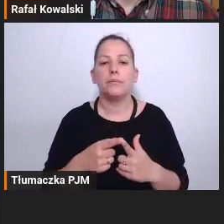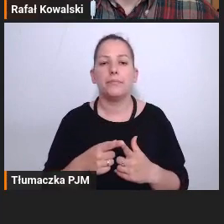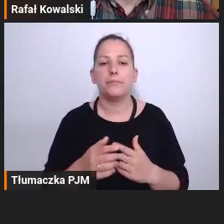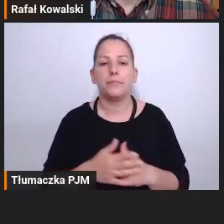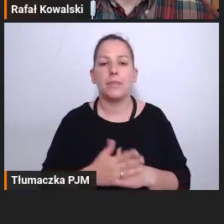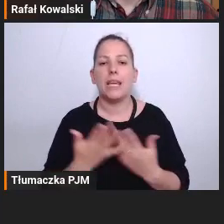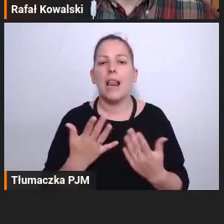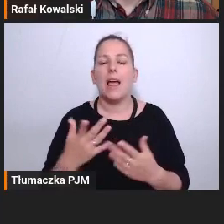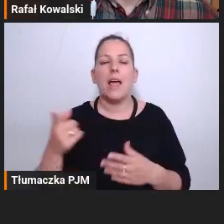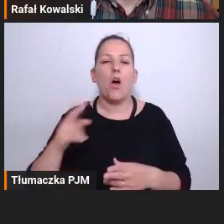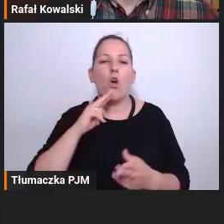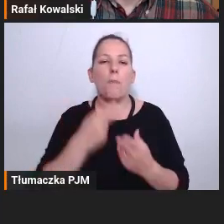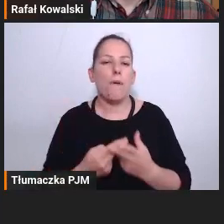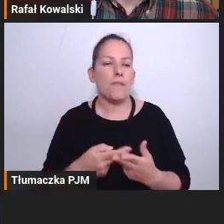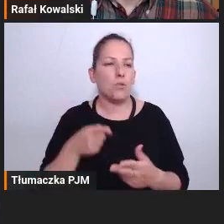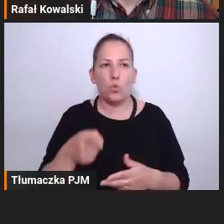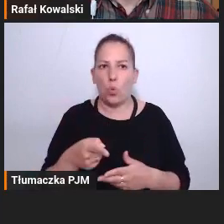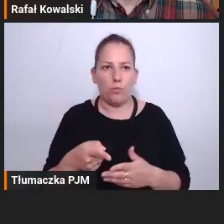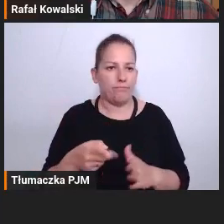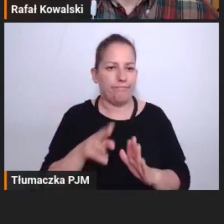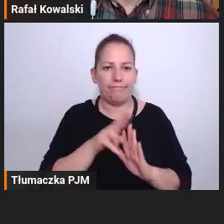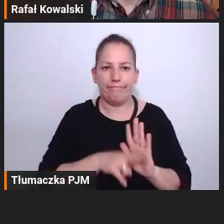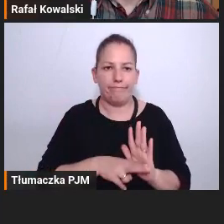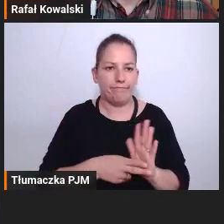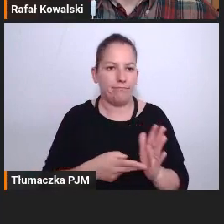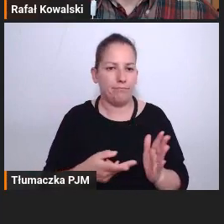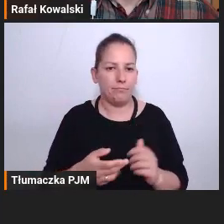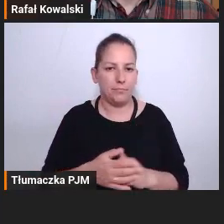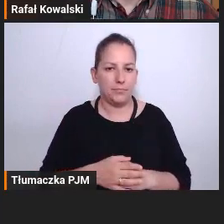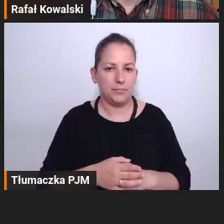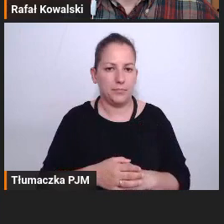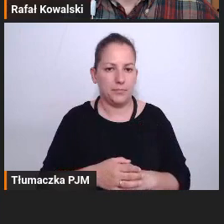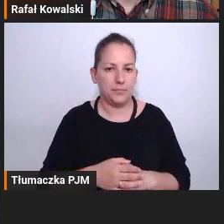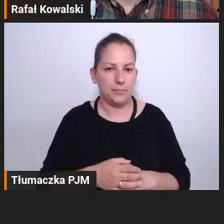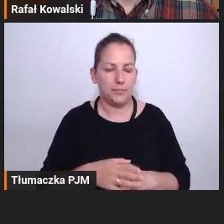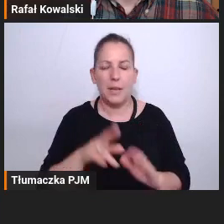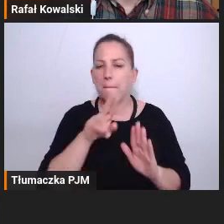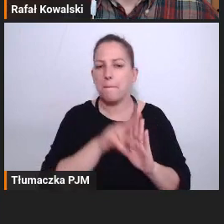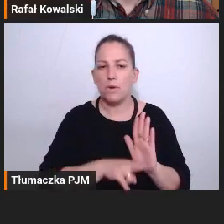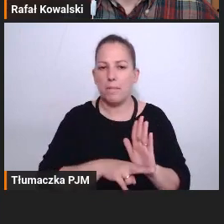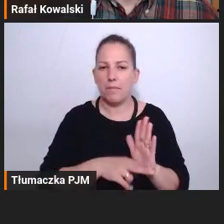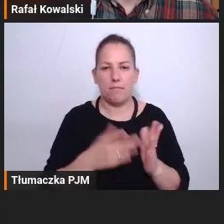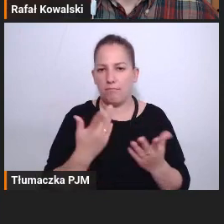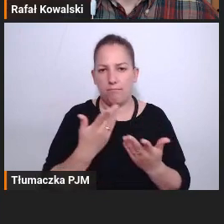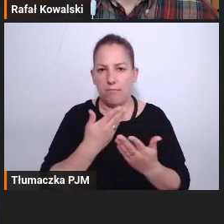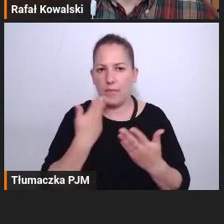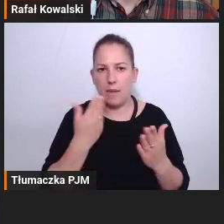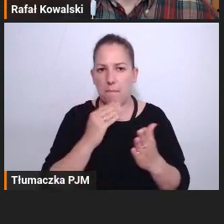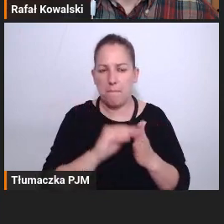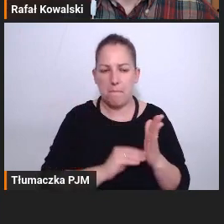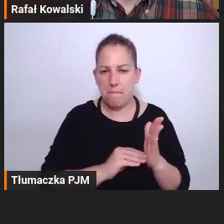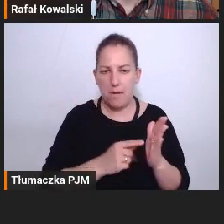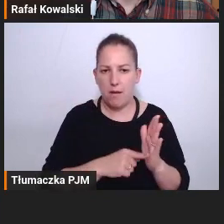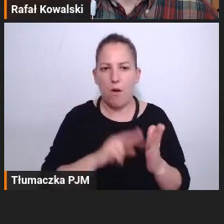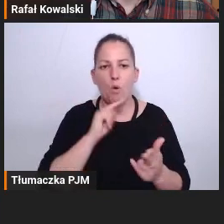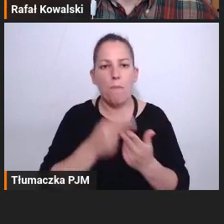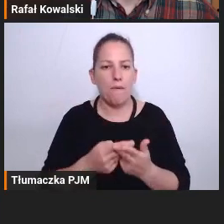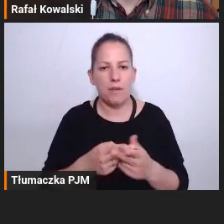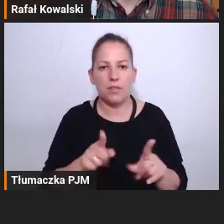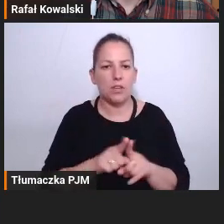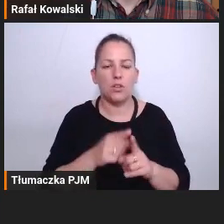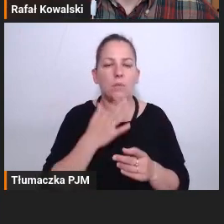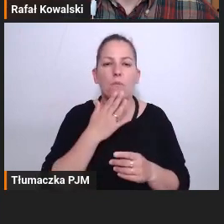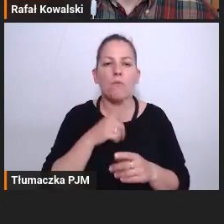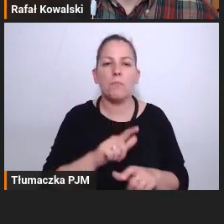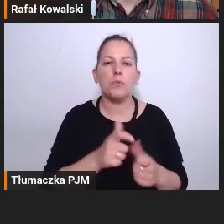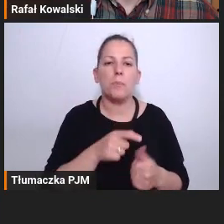ma pracodawca na odpowiedź? Tutaj przepis nie mówi, ile ma na odpowiedź, podobnie jak nie mówi w